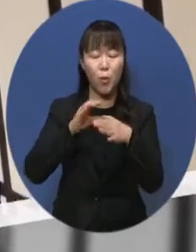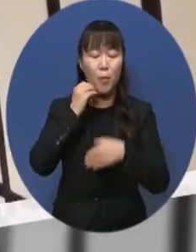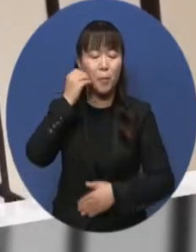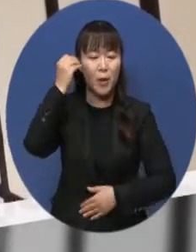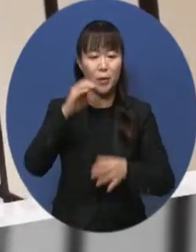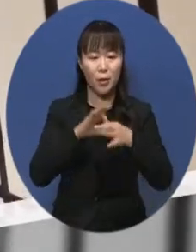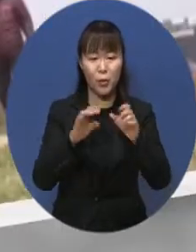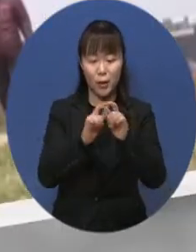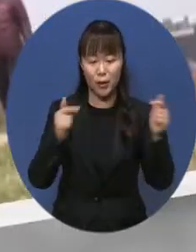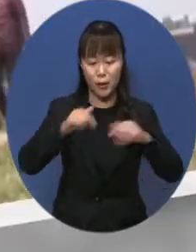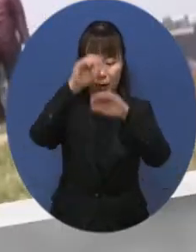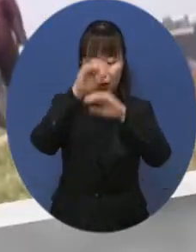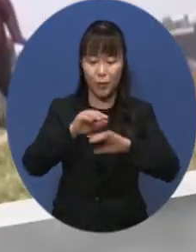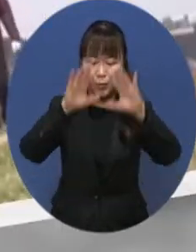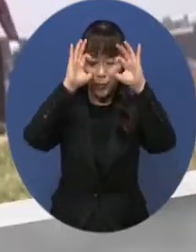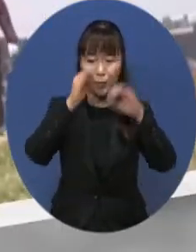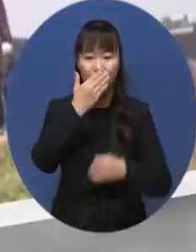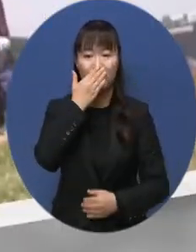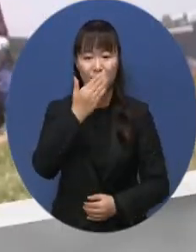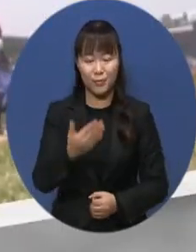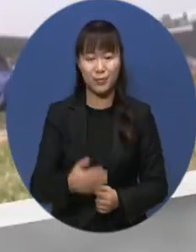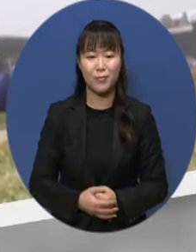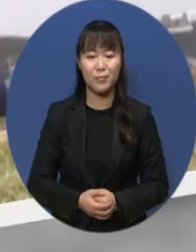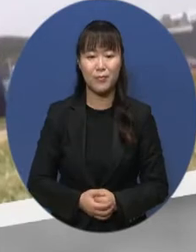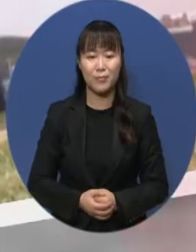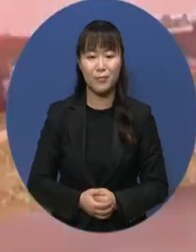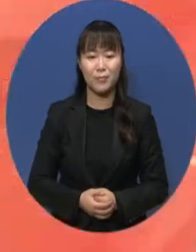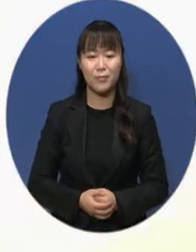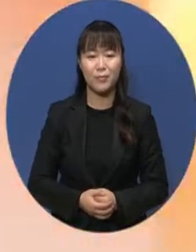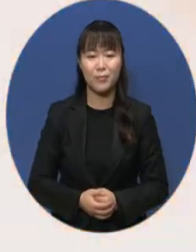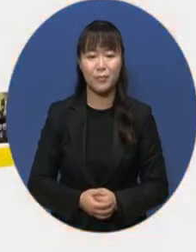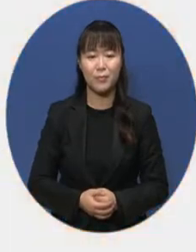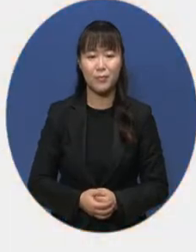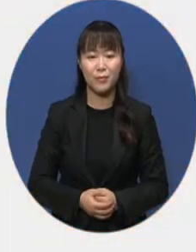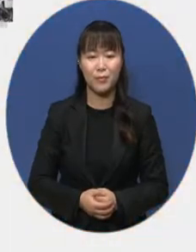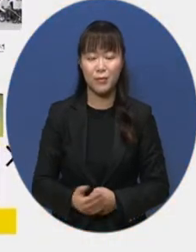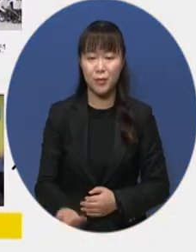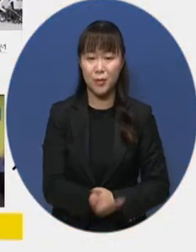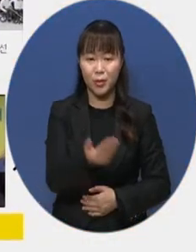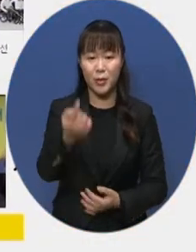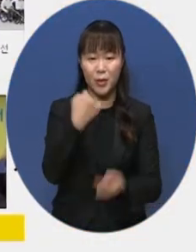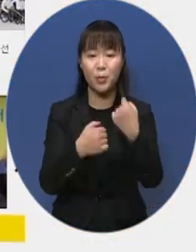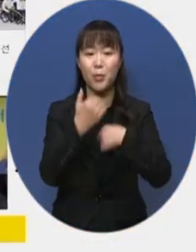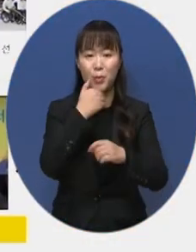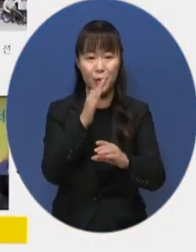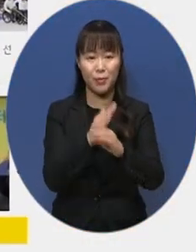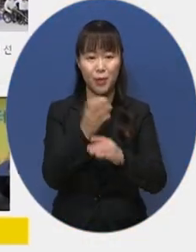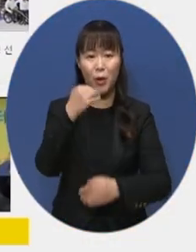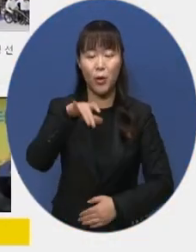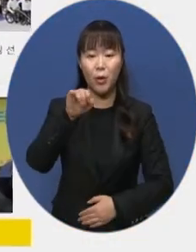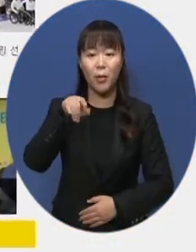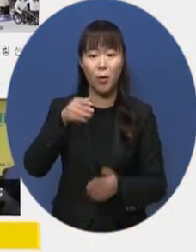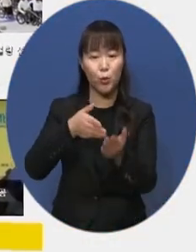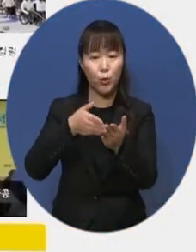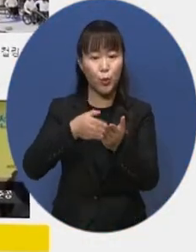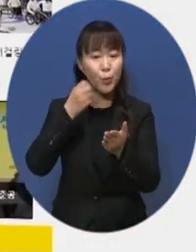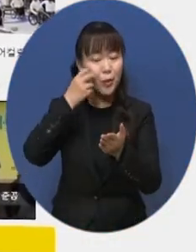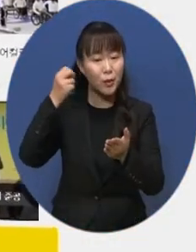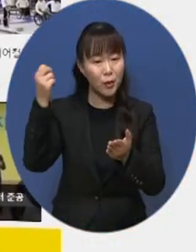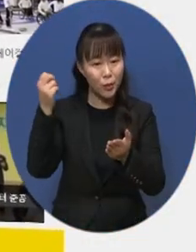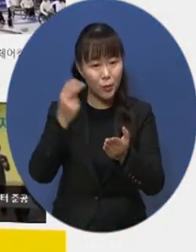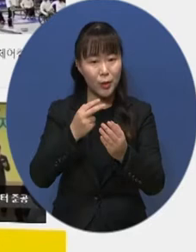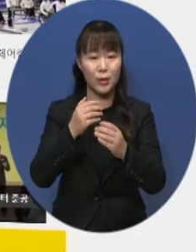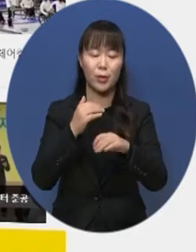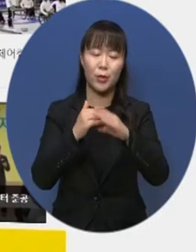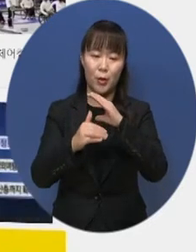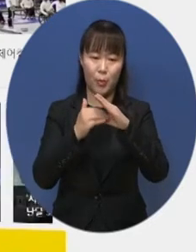웰페어뉴스 홈페이지를 통해 보다 다양한 소식을 접할 수 있습니다. 시청자 여러분의 제보를 기다립니다. 웰페어뉴스